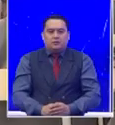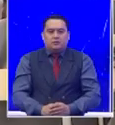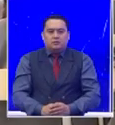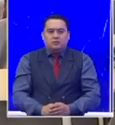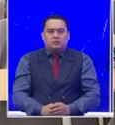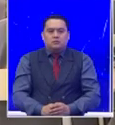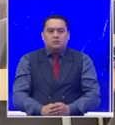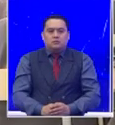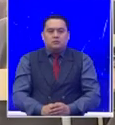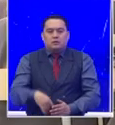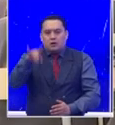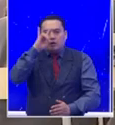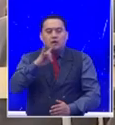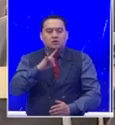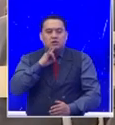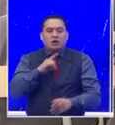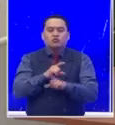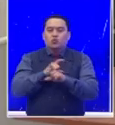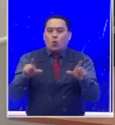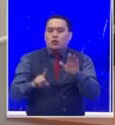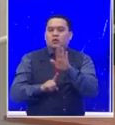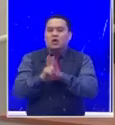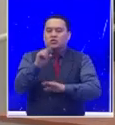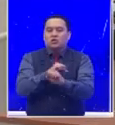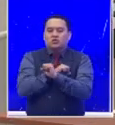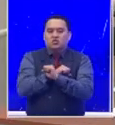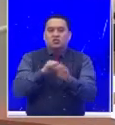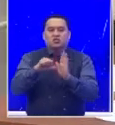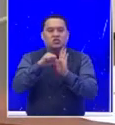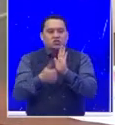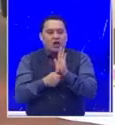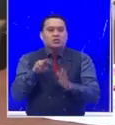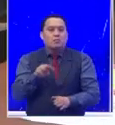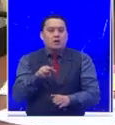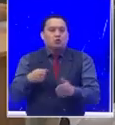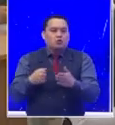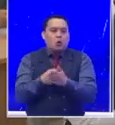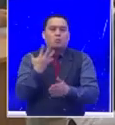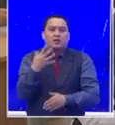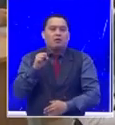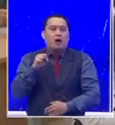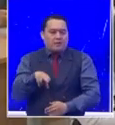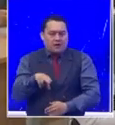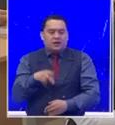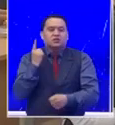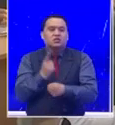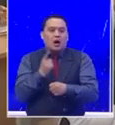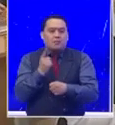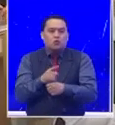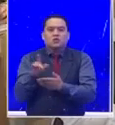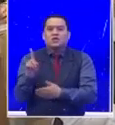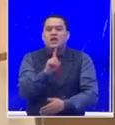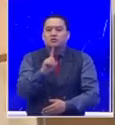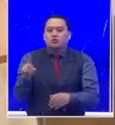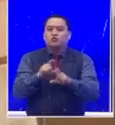В частности, в Казахстане каникулы школьников начнутся 16 марта и продлятся до 5 апреля. Вводится запрет экскурсий